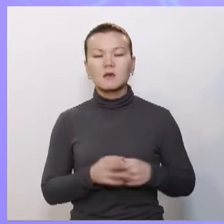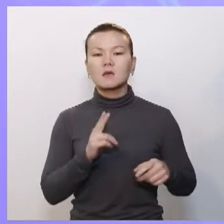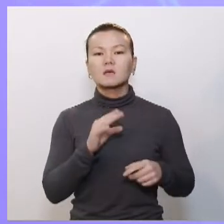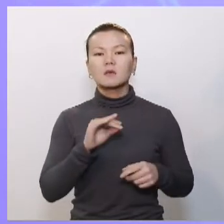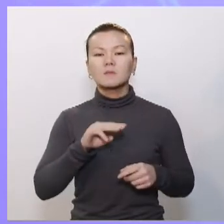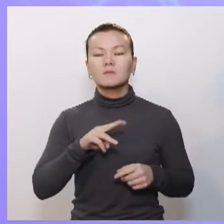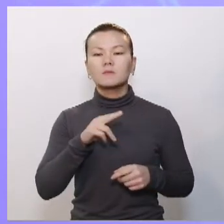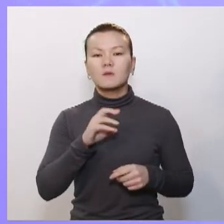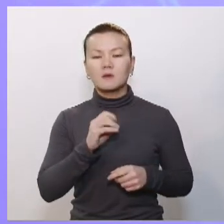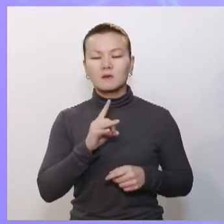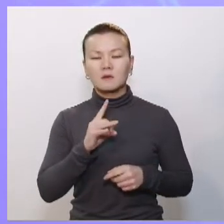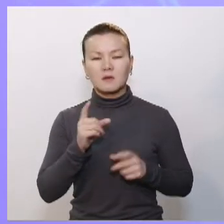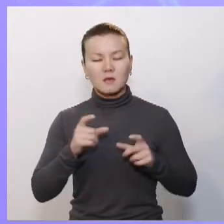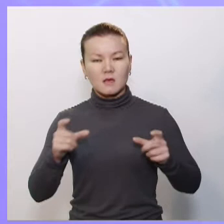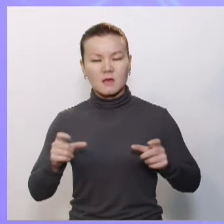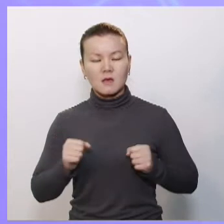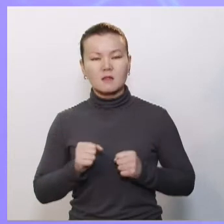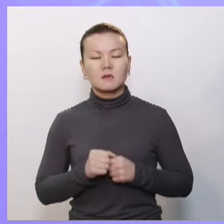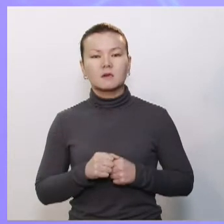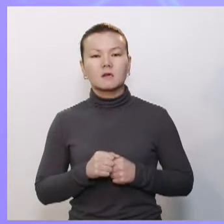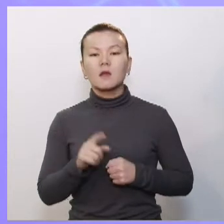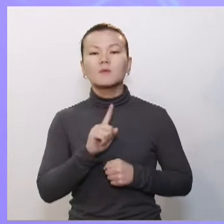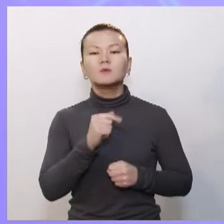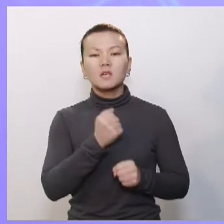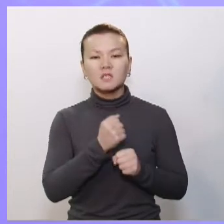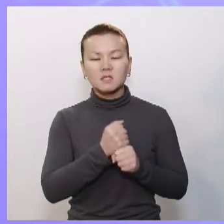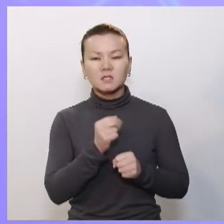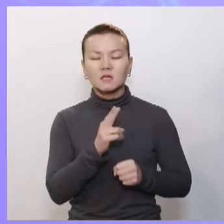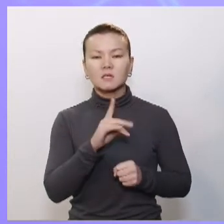Элдер. Эмне кылышат?